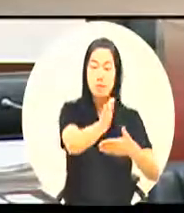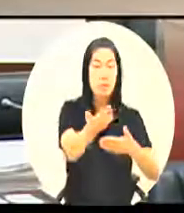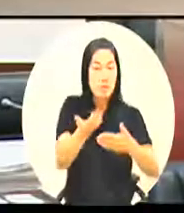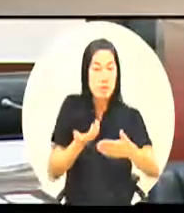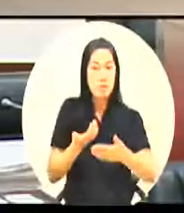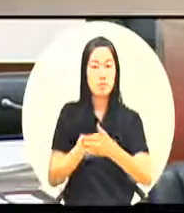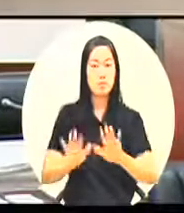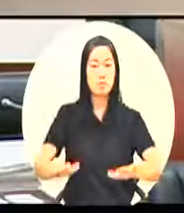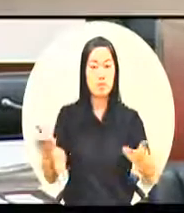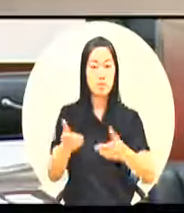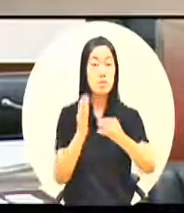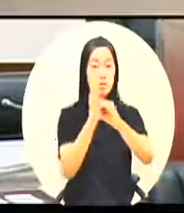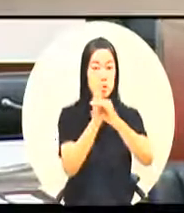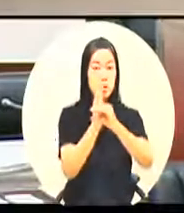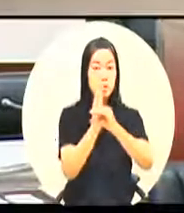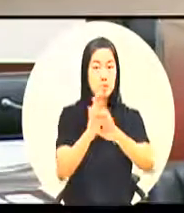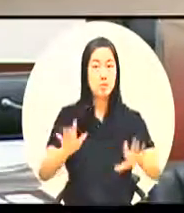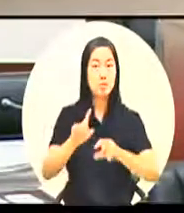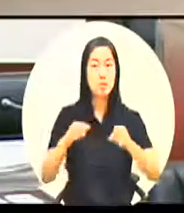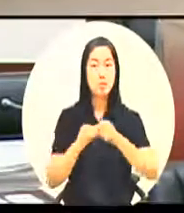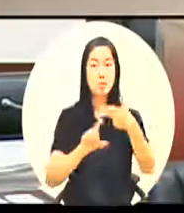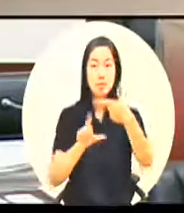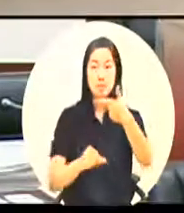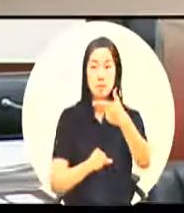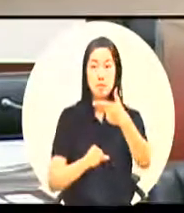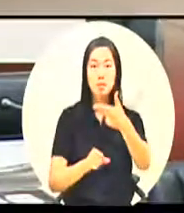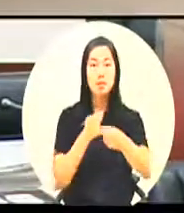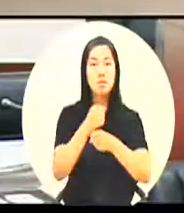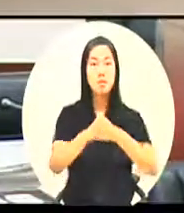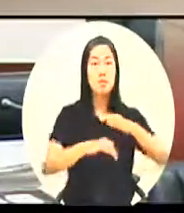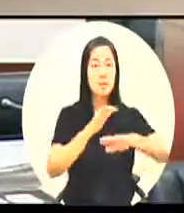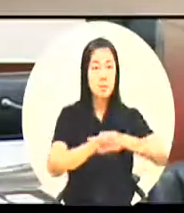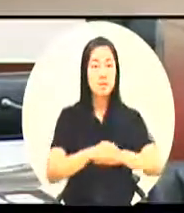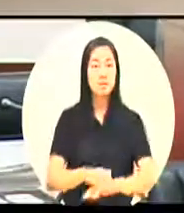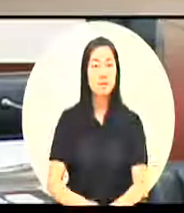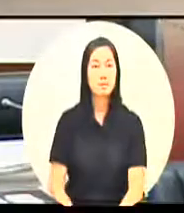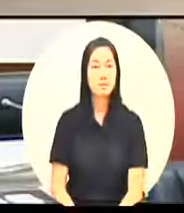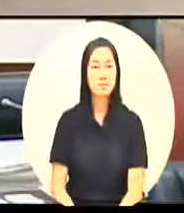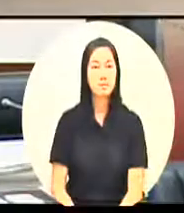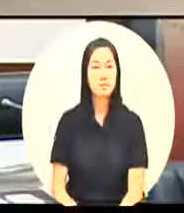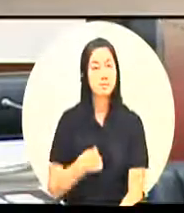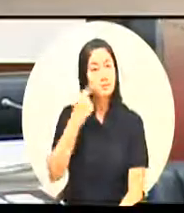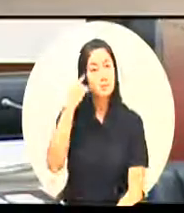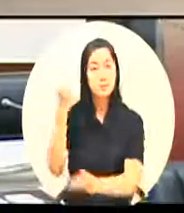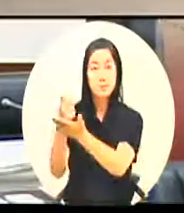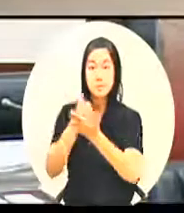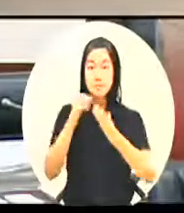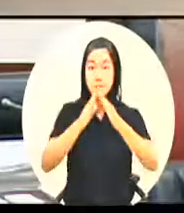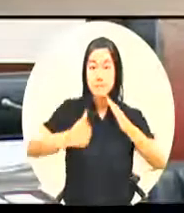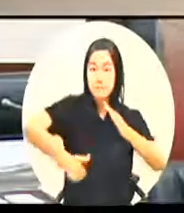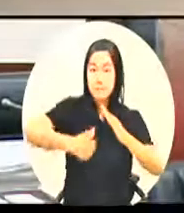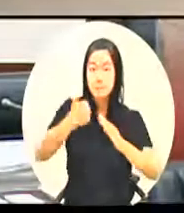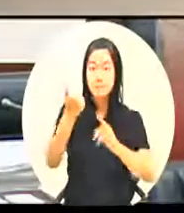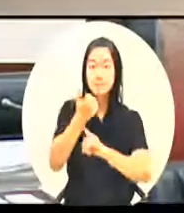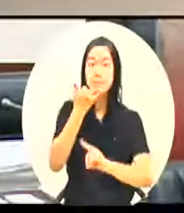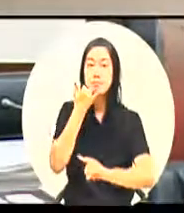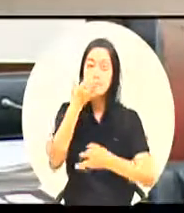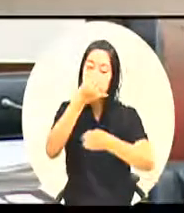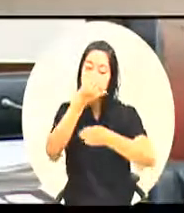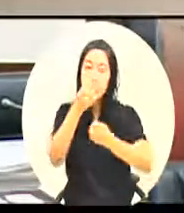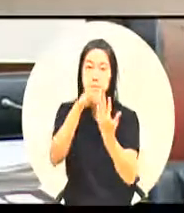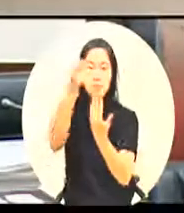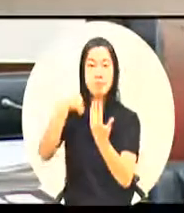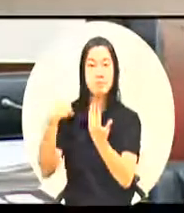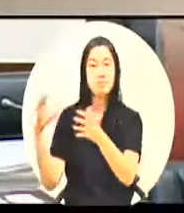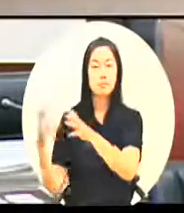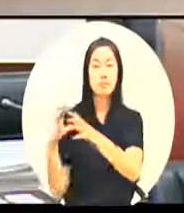中了哈，啊，在今年6月就会完工，5、6月完工，我想就请市长责成地震局相关